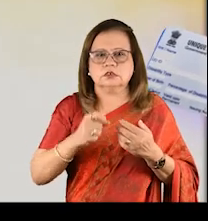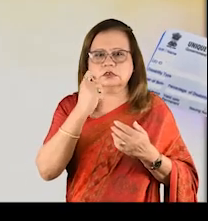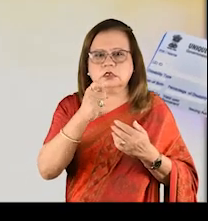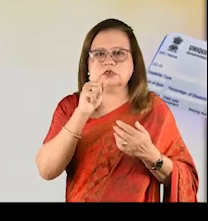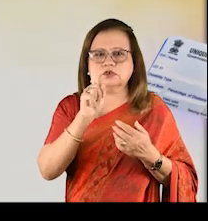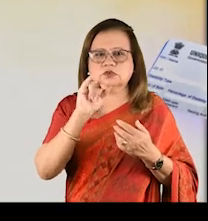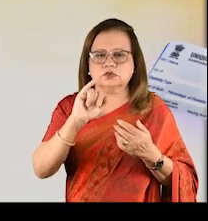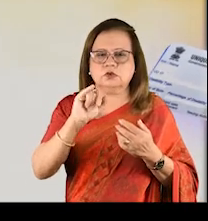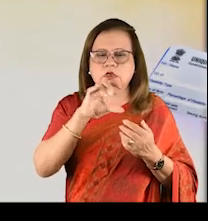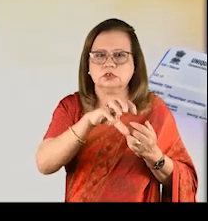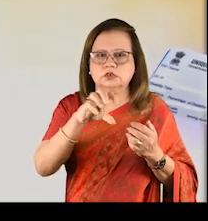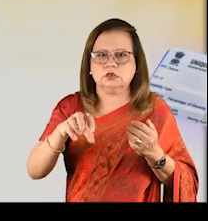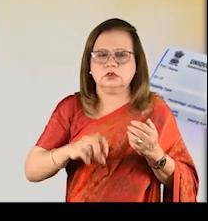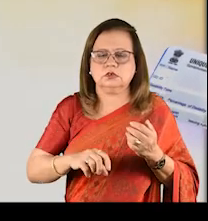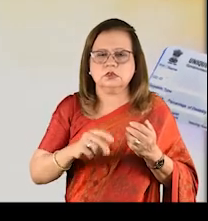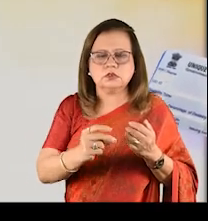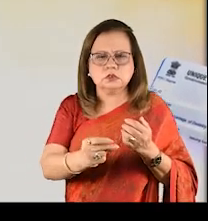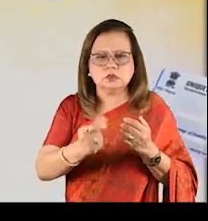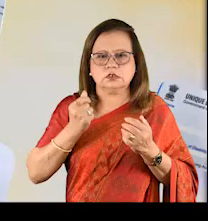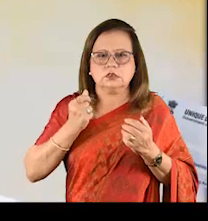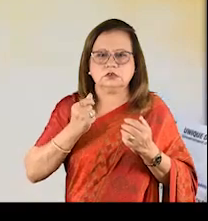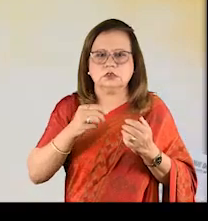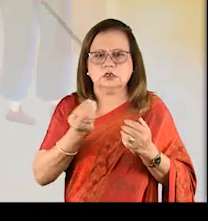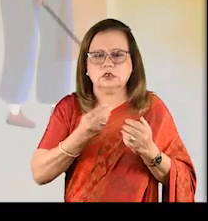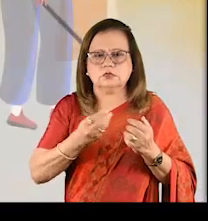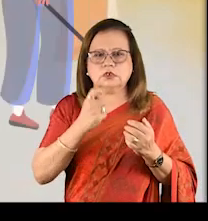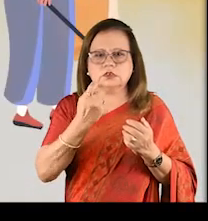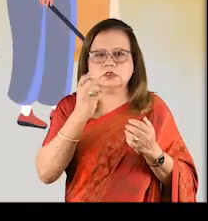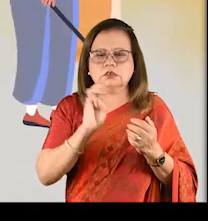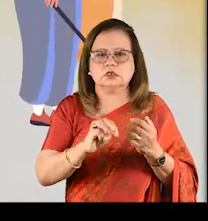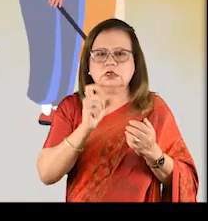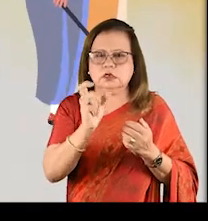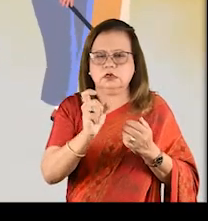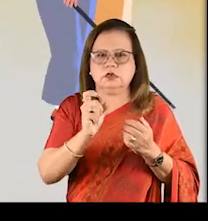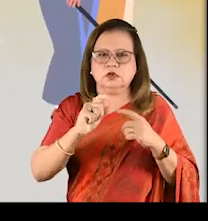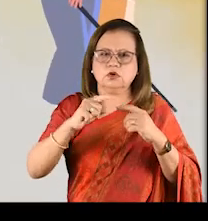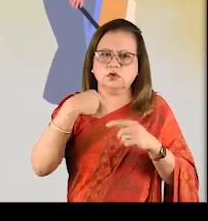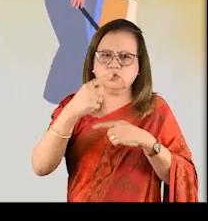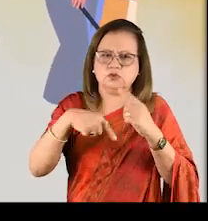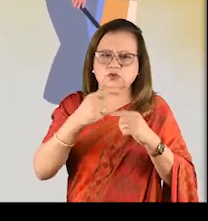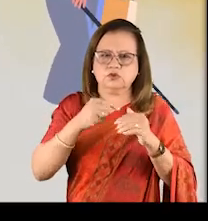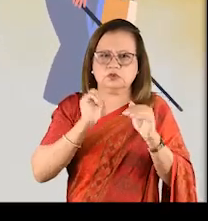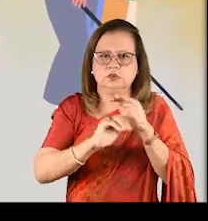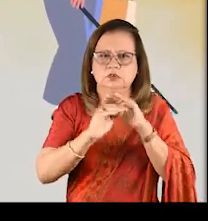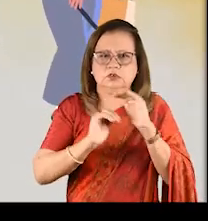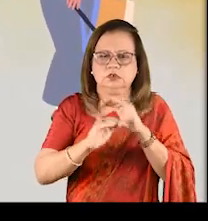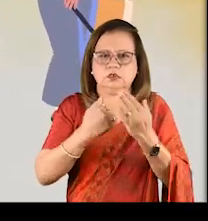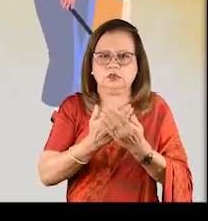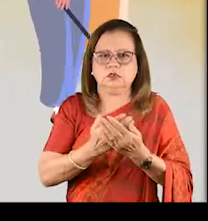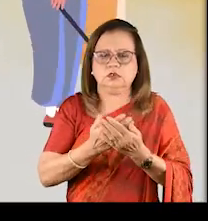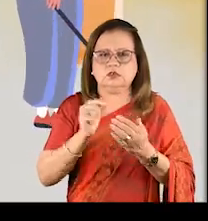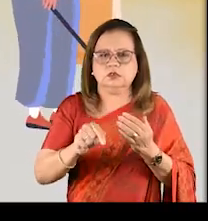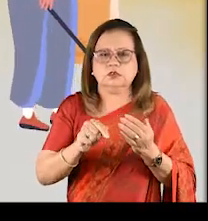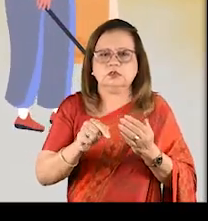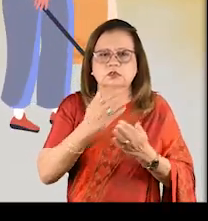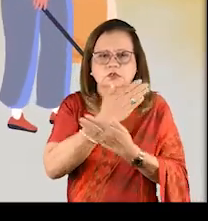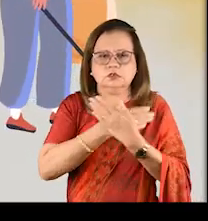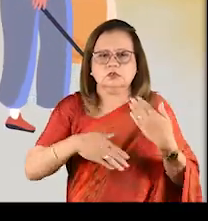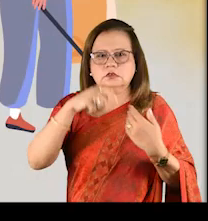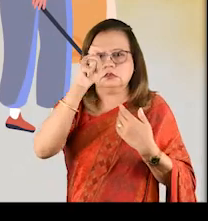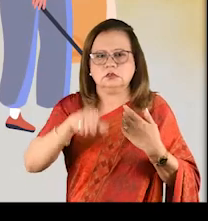लगभग 7000 कार्ड प्रतिदिन जारी किए जा रहे हैं, जिनका दिव्यांग जनों को मिल रहा है प्रत्यक्ष